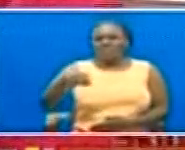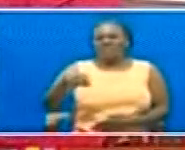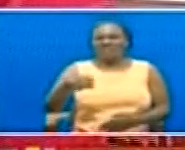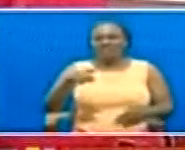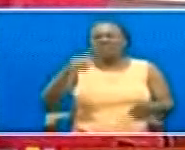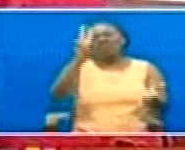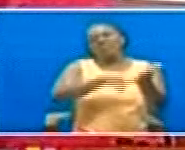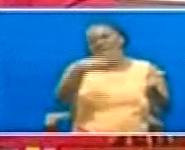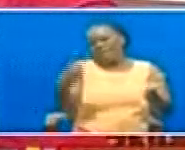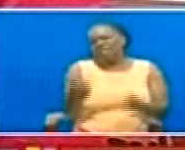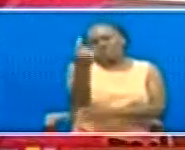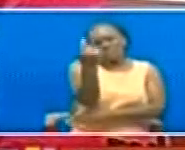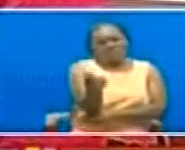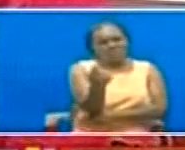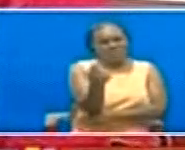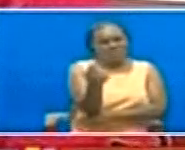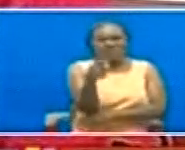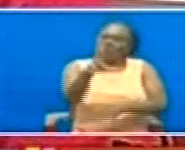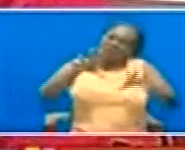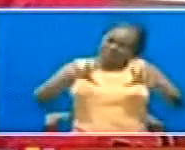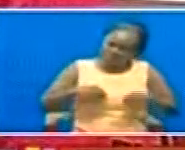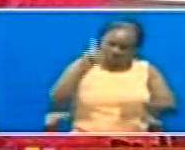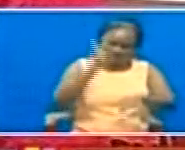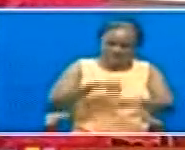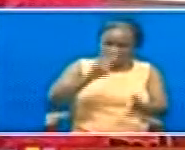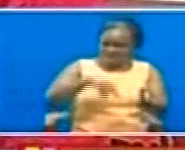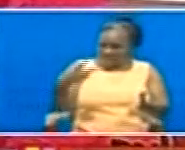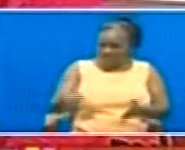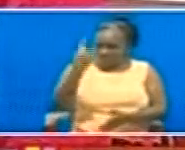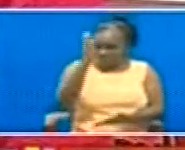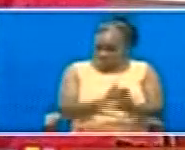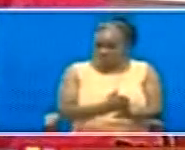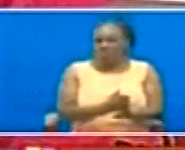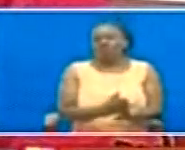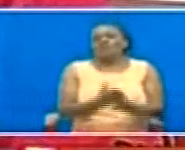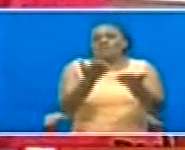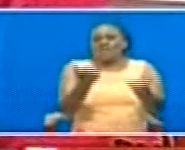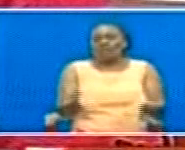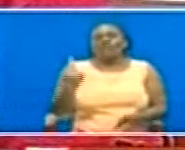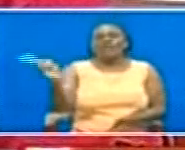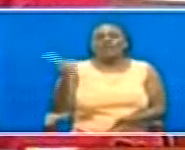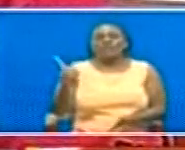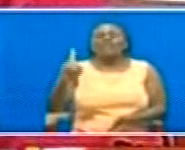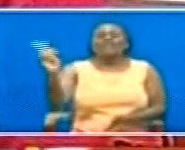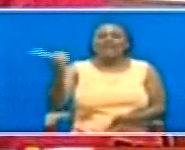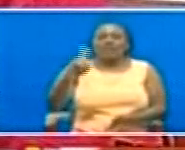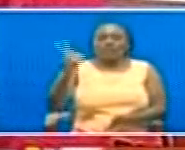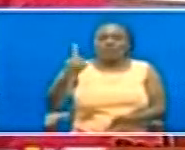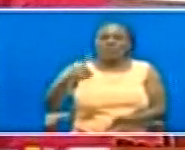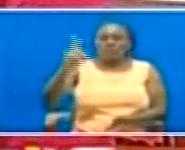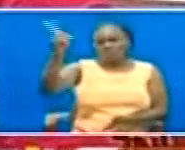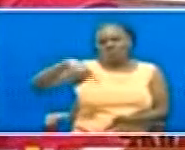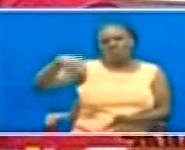Unajua, ukishindwa saa unakubali. So yeah, kila mtu alafu ikaenda sasa Nairobi. So Nairobi walichapana